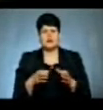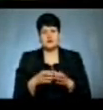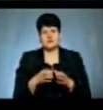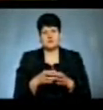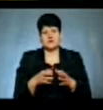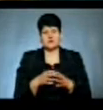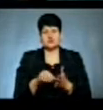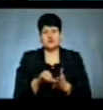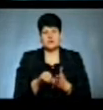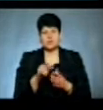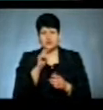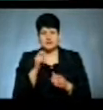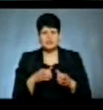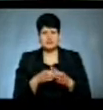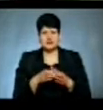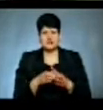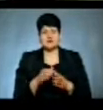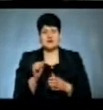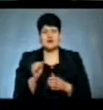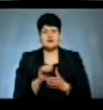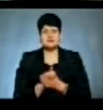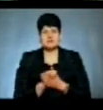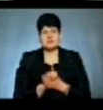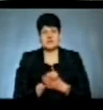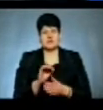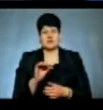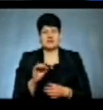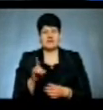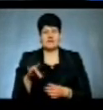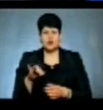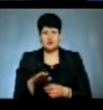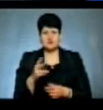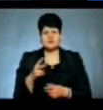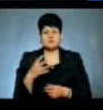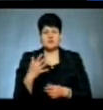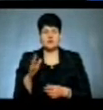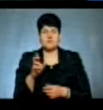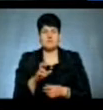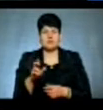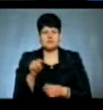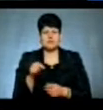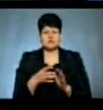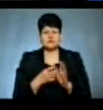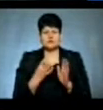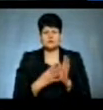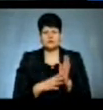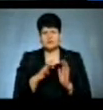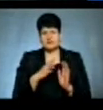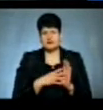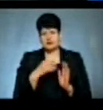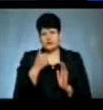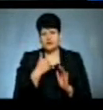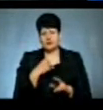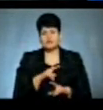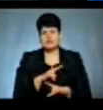України, член української делегації в парламентській асамблеї Ради Європи. 25 березня 1999-го Чорновіл загинув в катастрофі